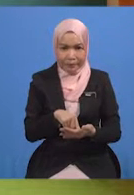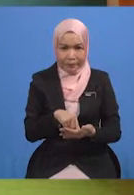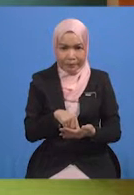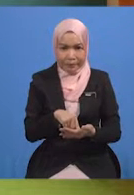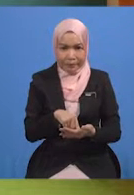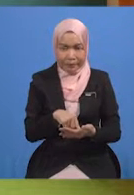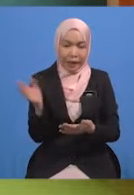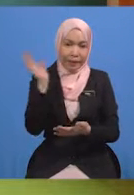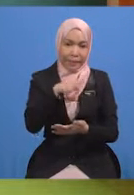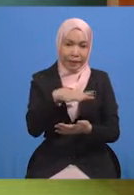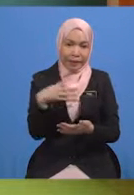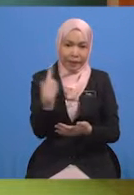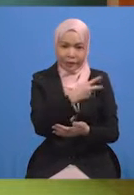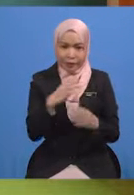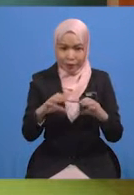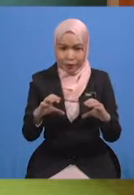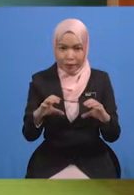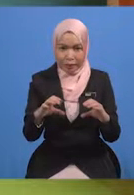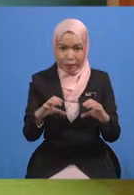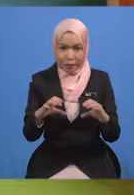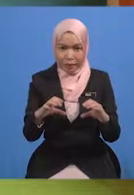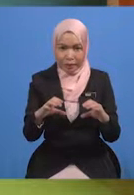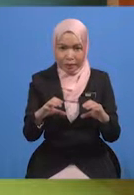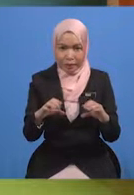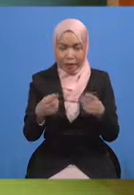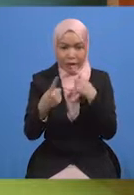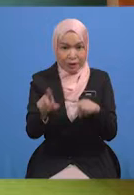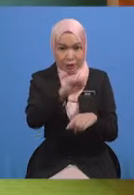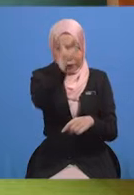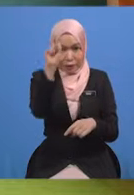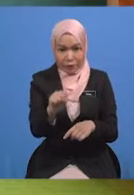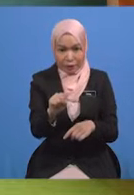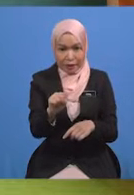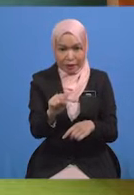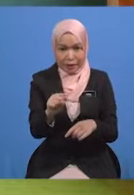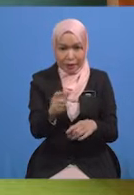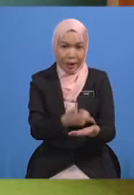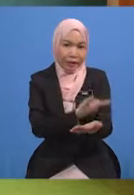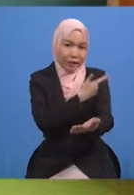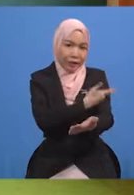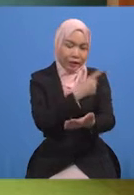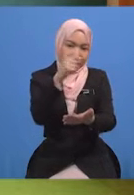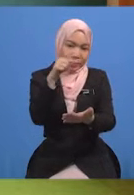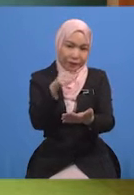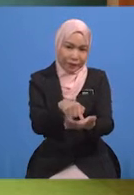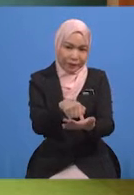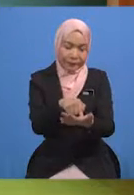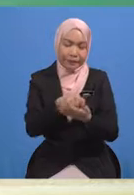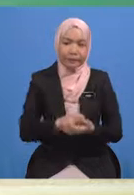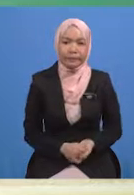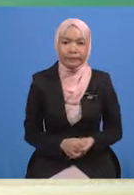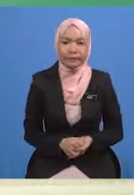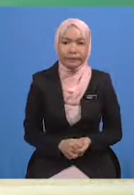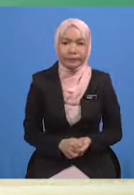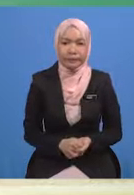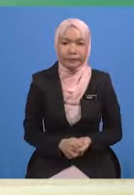ini, mari kita cuba menjawab soalan latihan yang berikut.